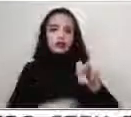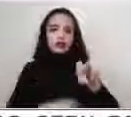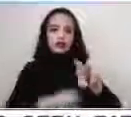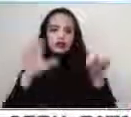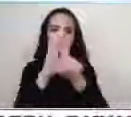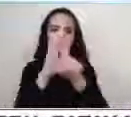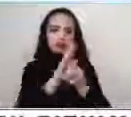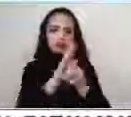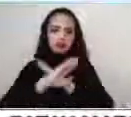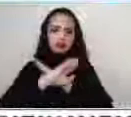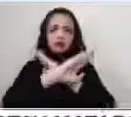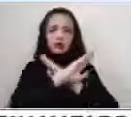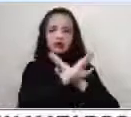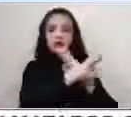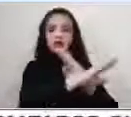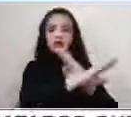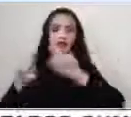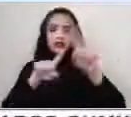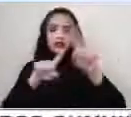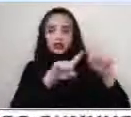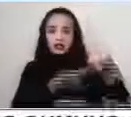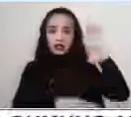sa Britanya. Kailangan tayo mag-igpit kasi